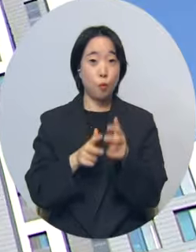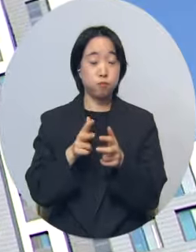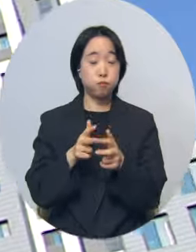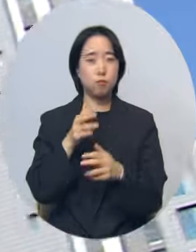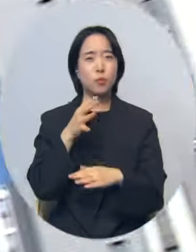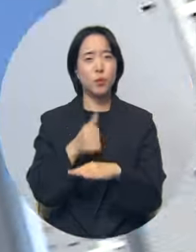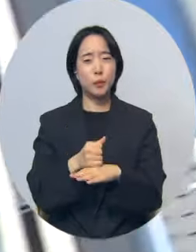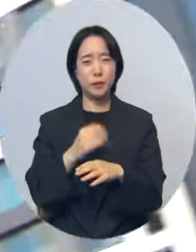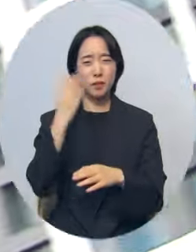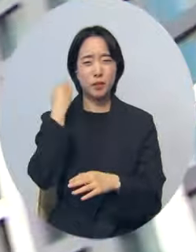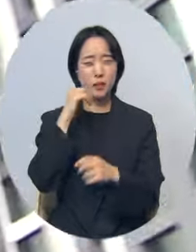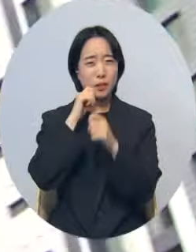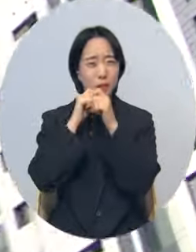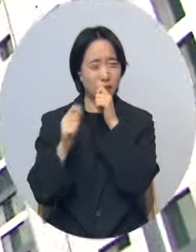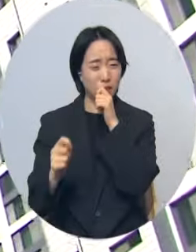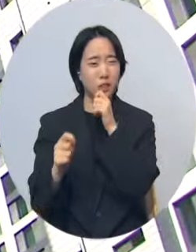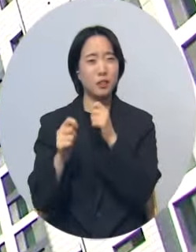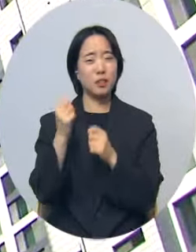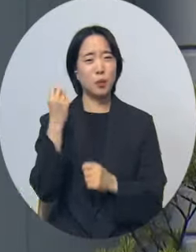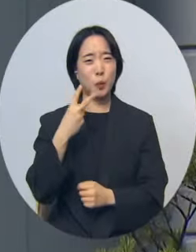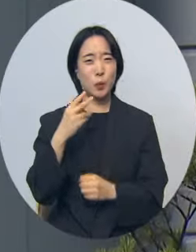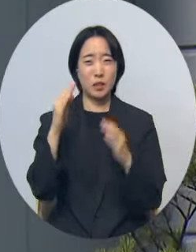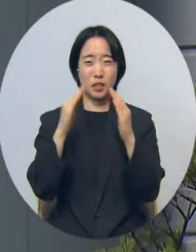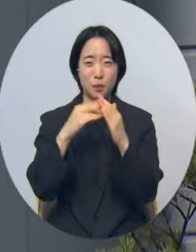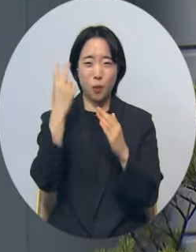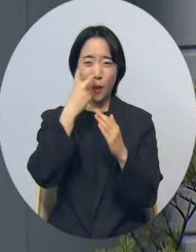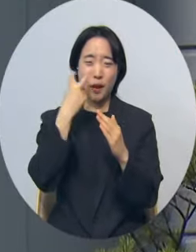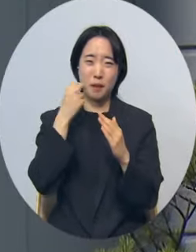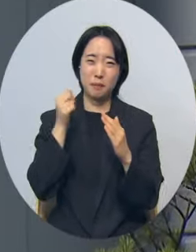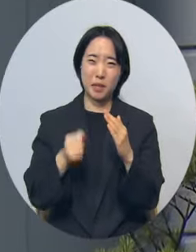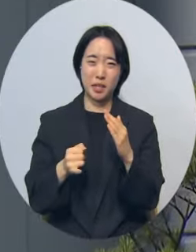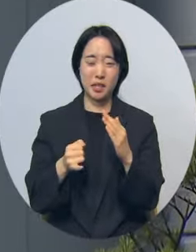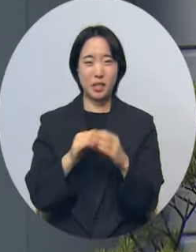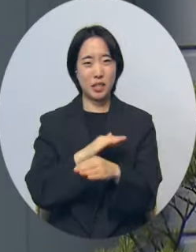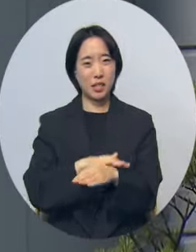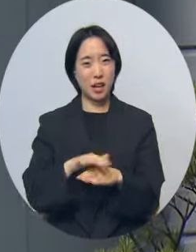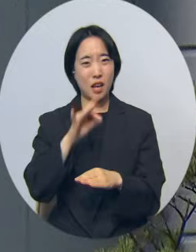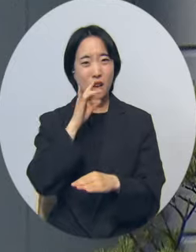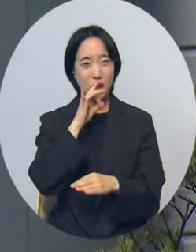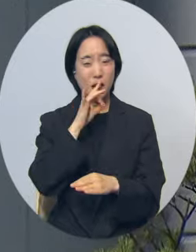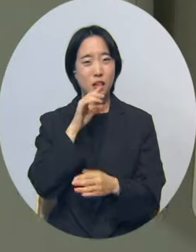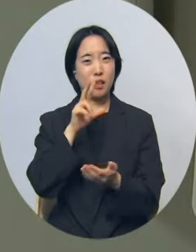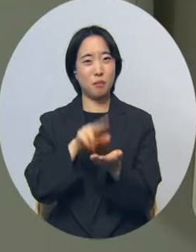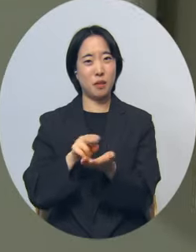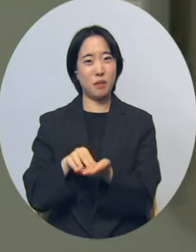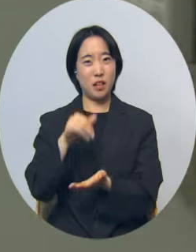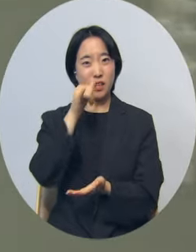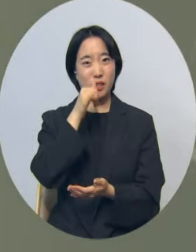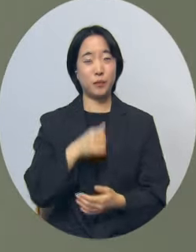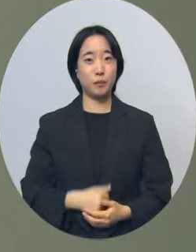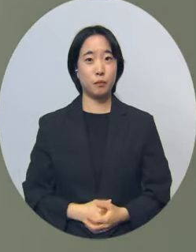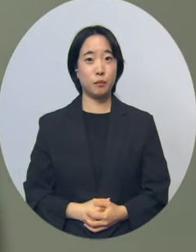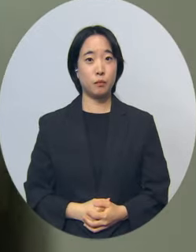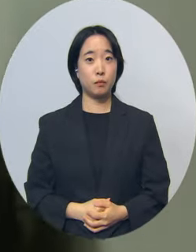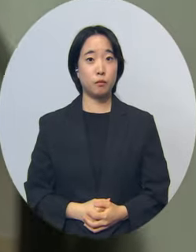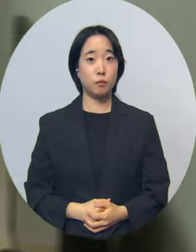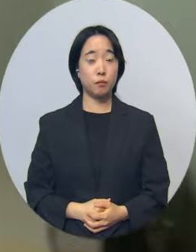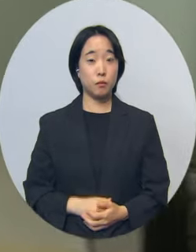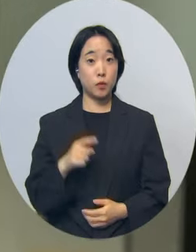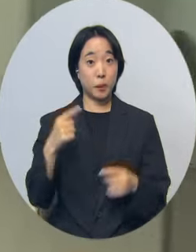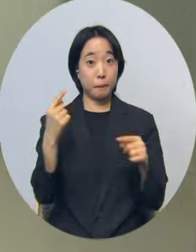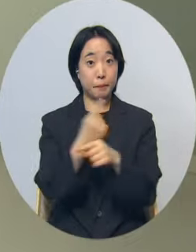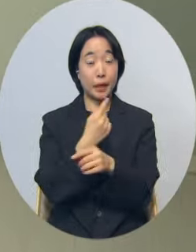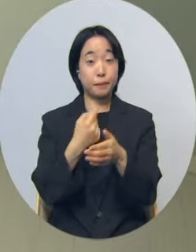전세 사기 등의 위험이 크고 양질의 주택 공급이 어렵다는 지적이 있었습니다. 이에 부동산